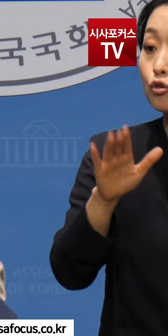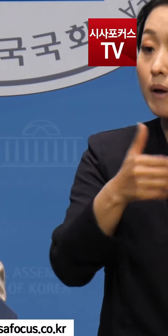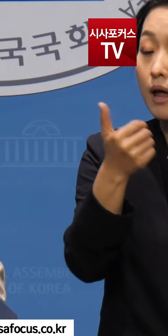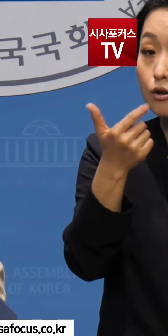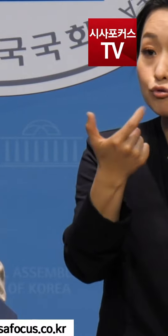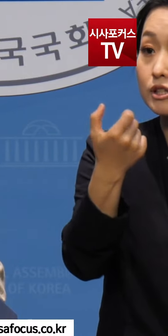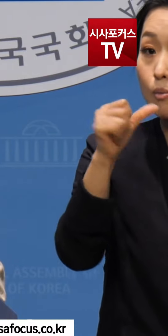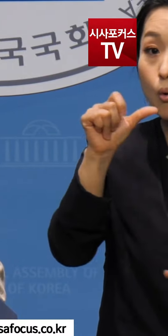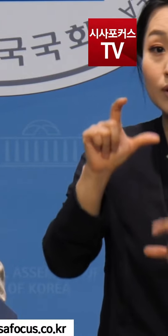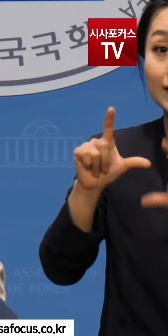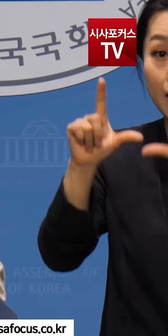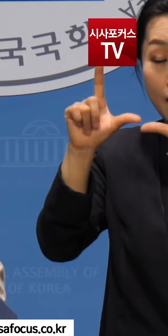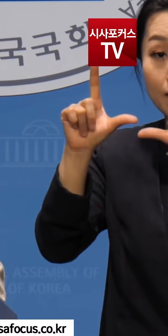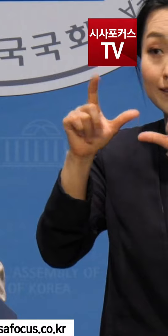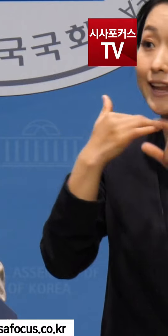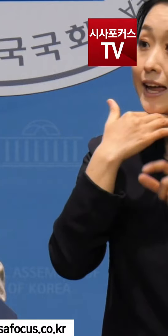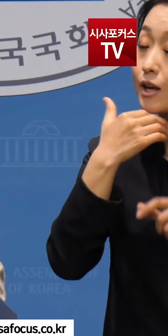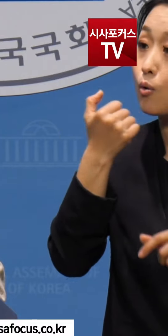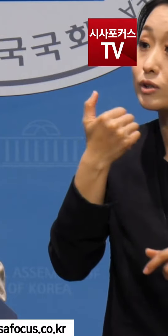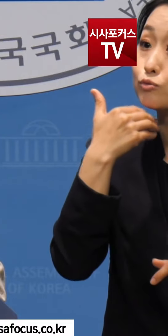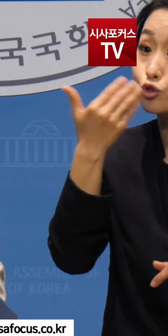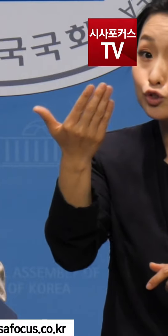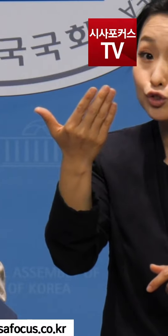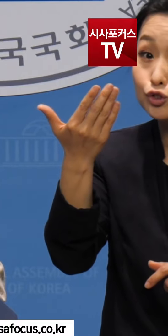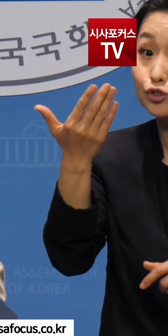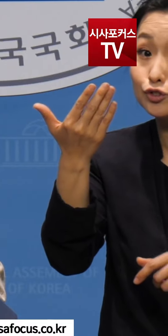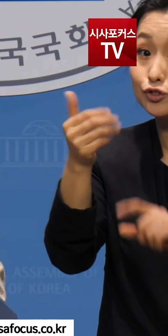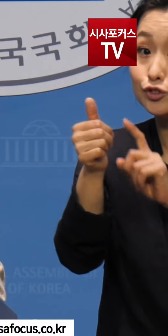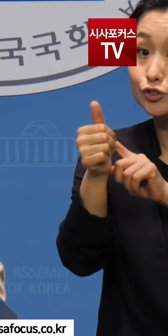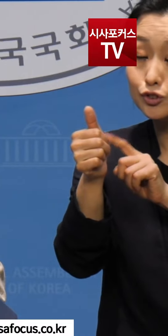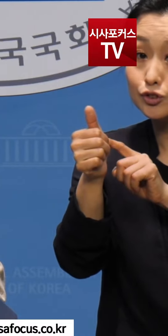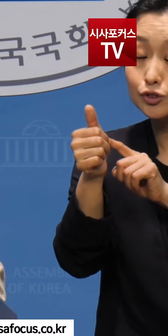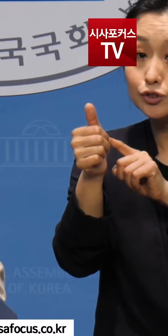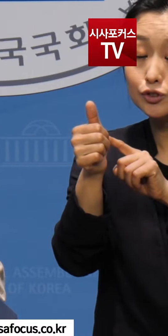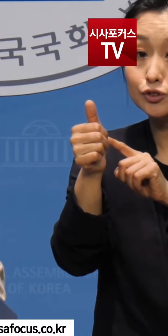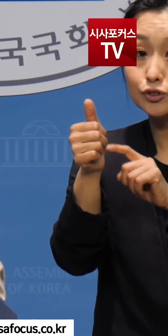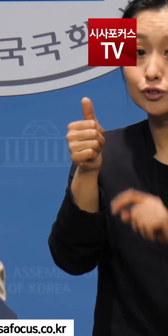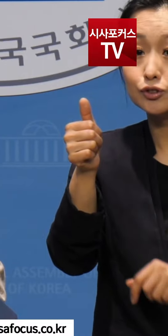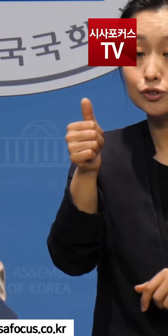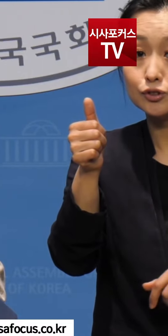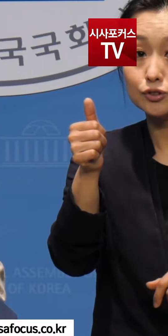1965년생, 즉 59세의 지금 현 나이의 분들이